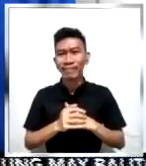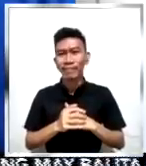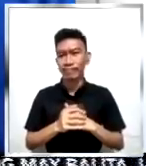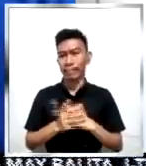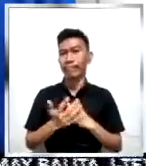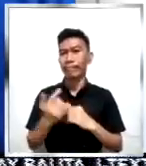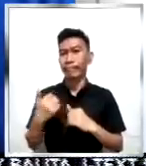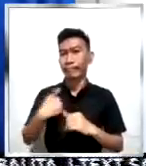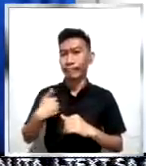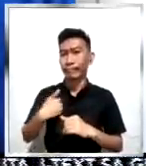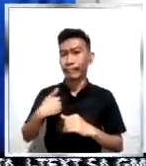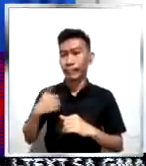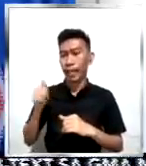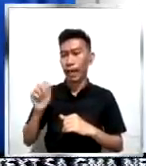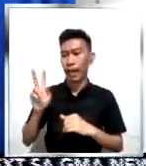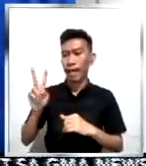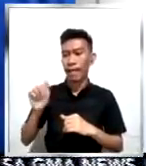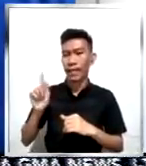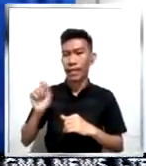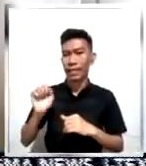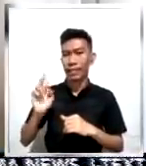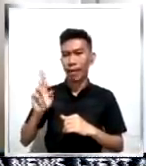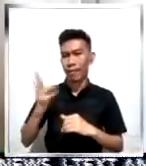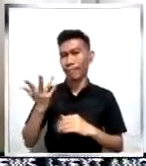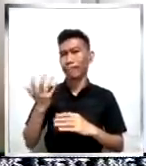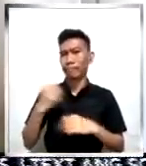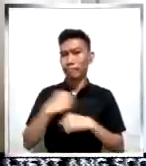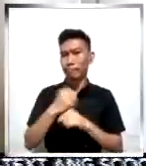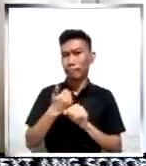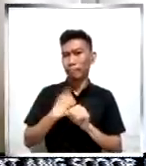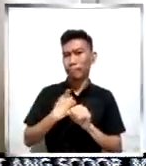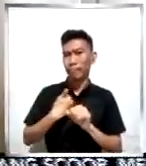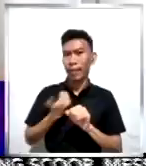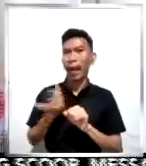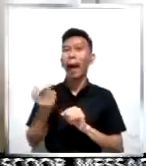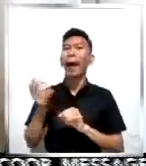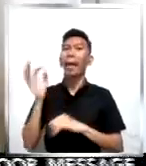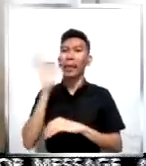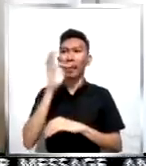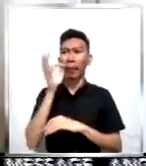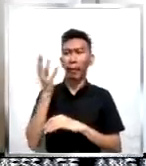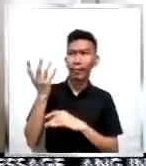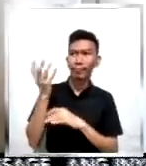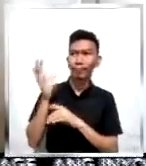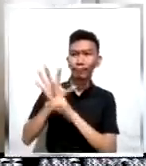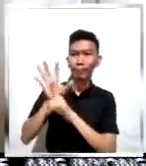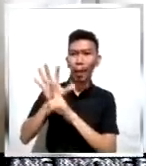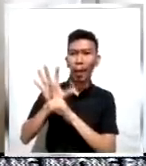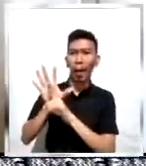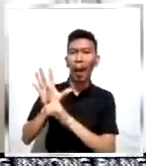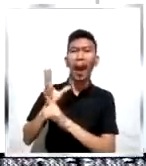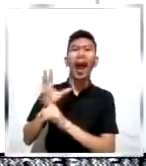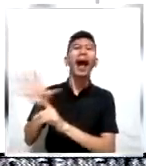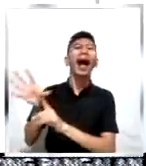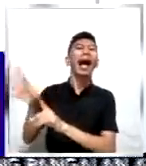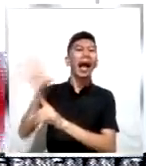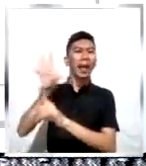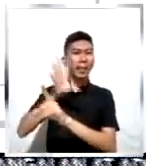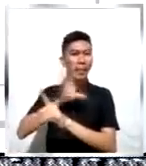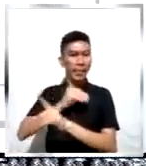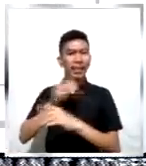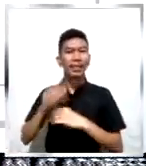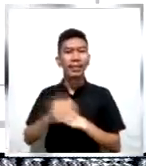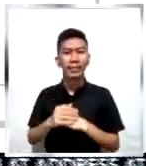anong uso, diba, sumasakay tayo kagad. Syempre natutuwa ako kasi may bagong napaglilibangan yung mga